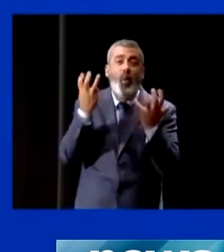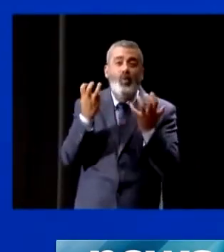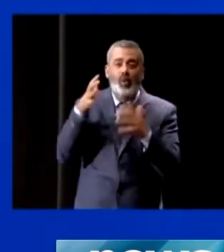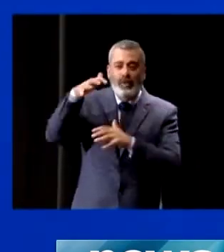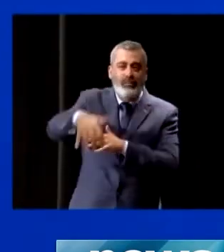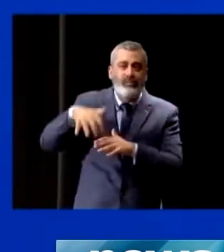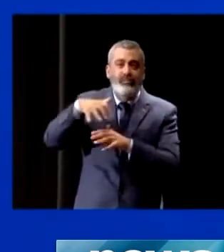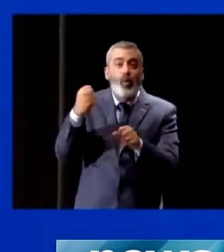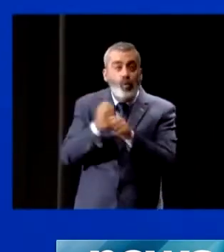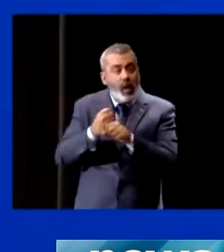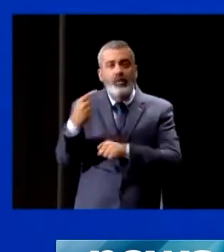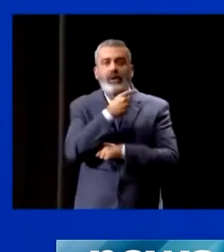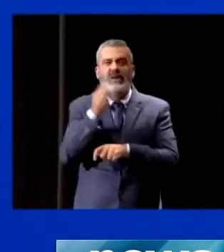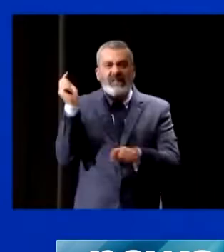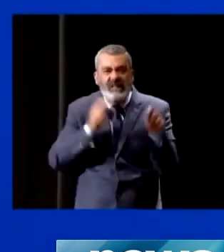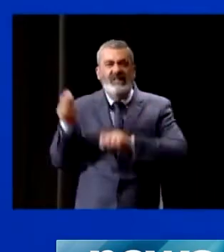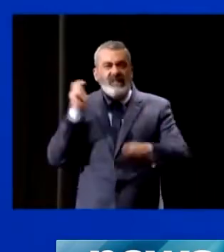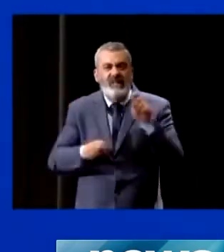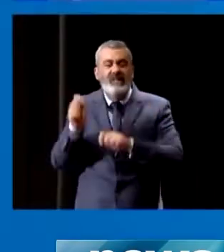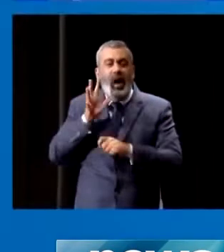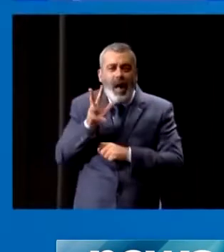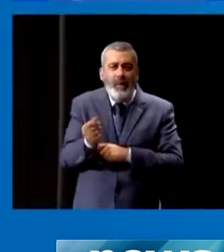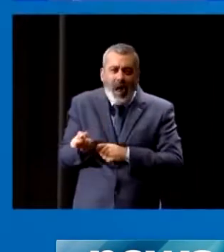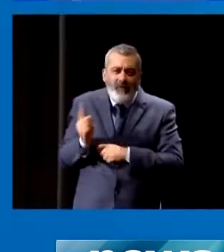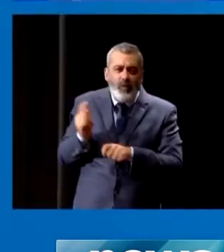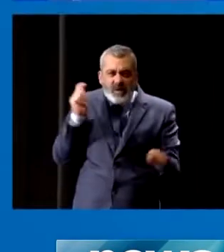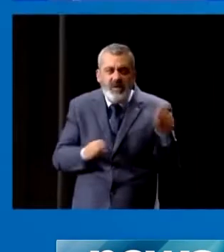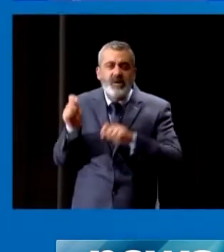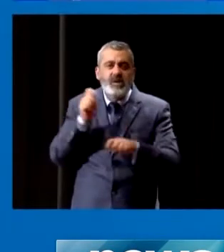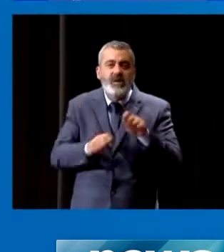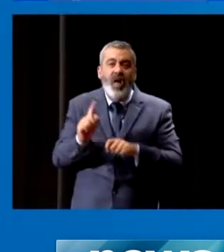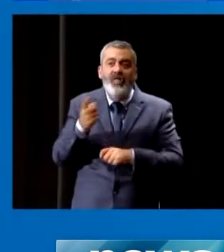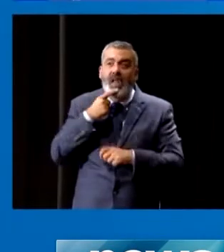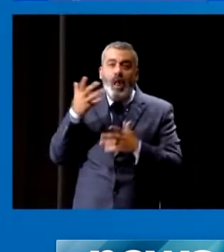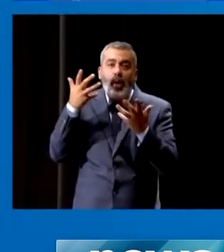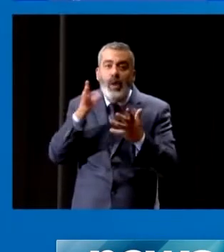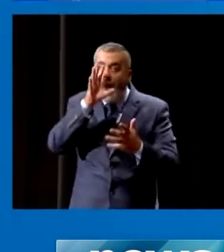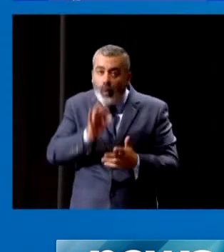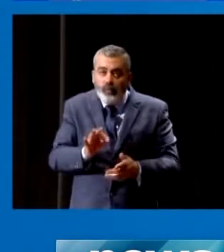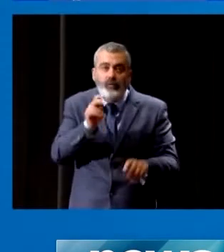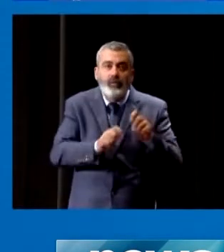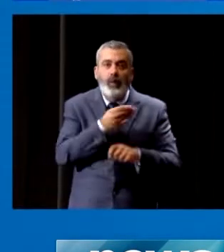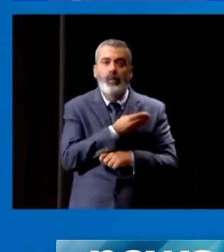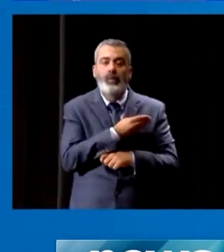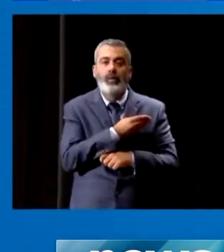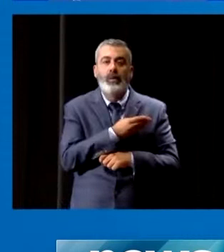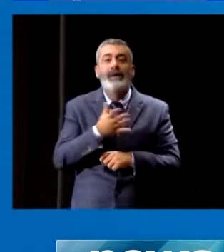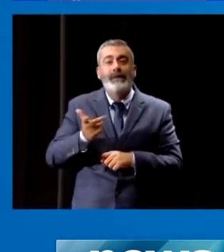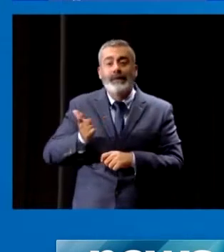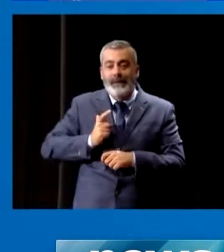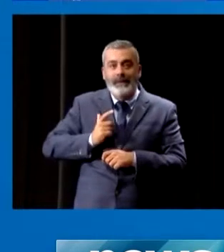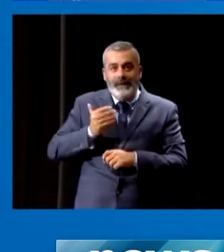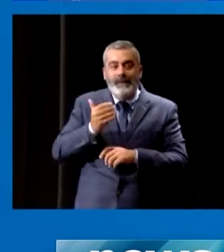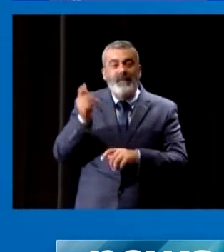εργάζονται εκεί, σε καθημερινή βάση. Συνεπώς, πάμε να τελειώσουμε το έργο, παρά